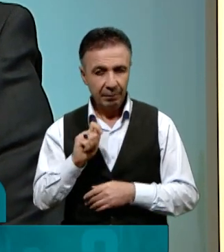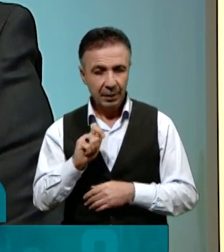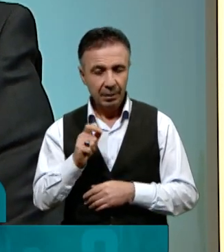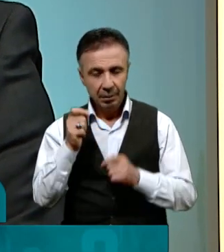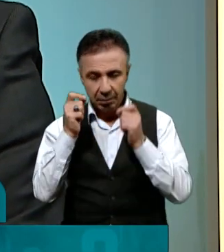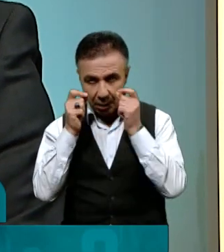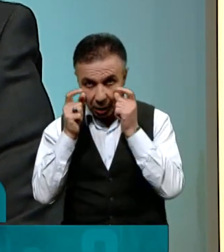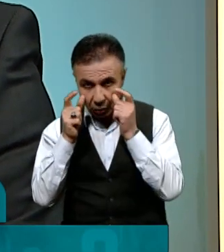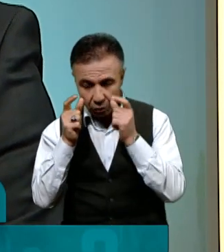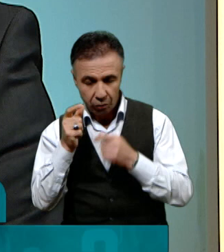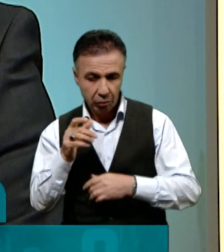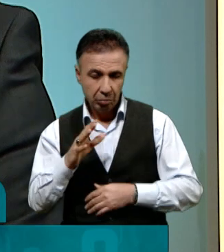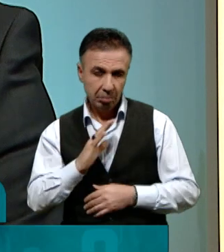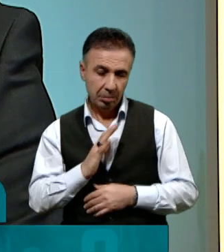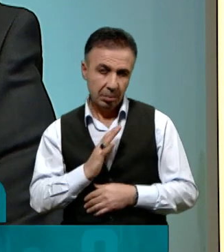açgözlülük,